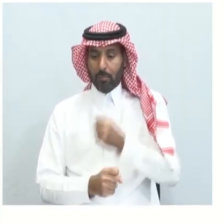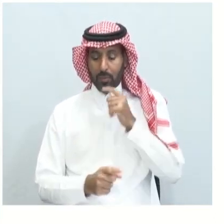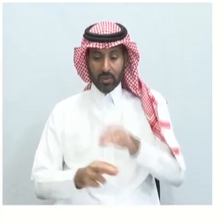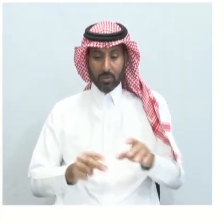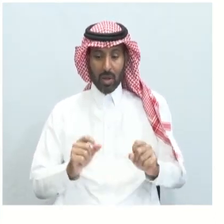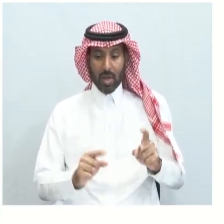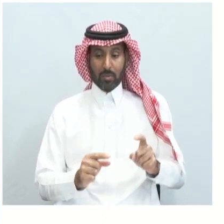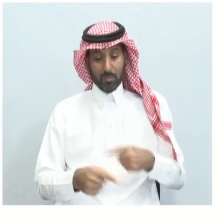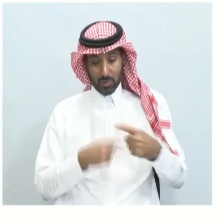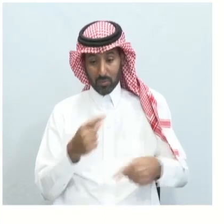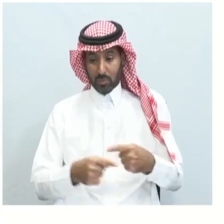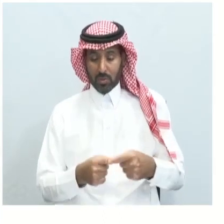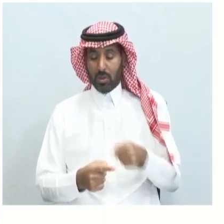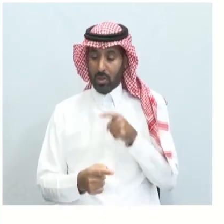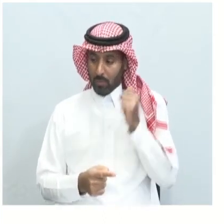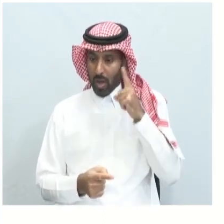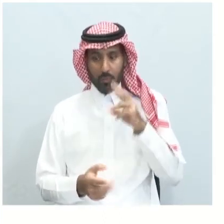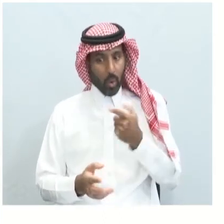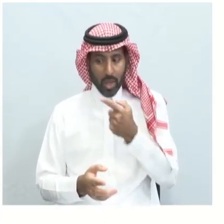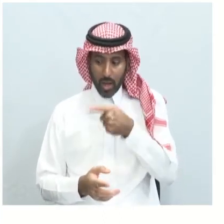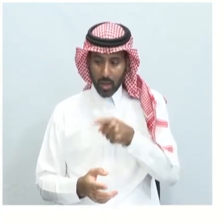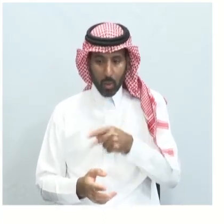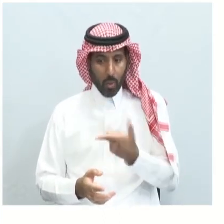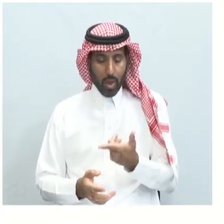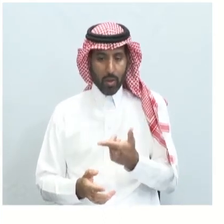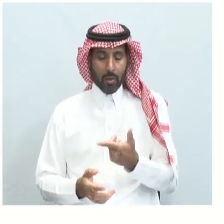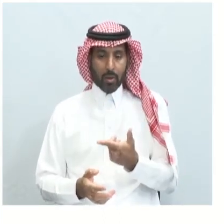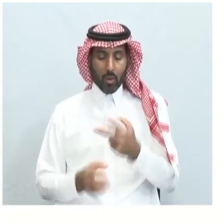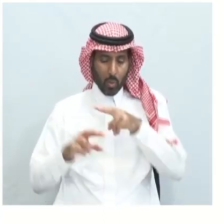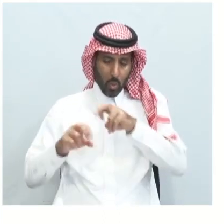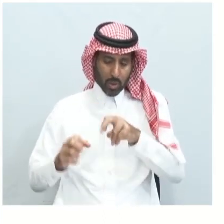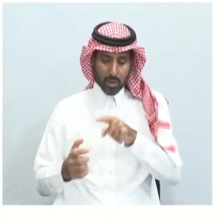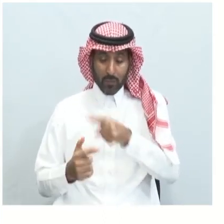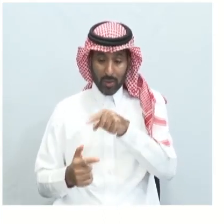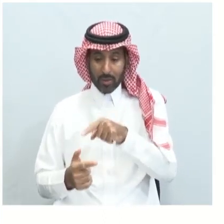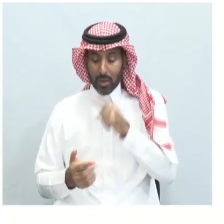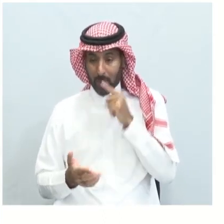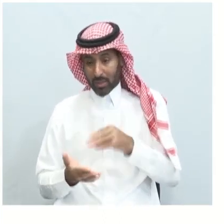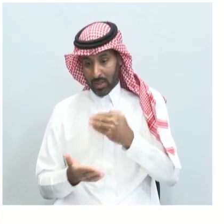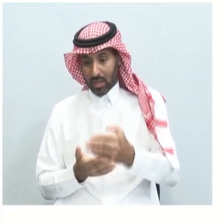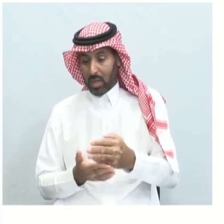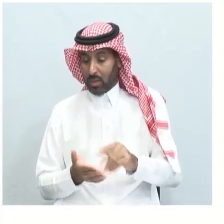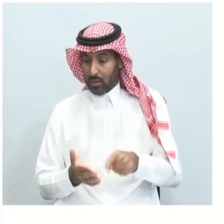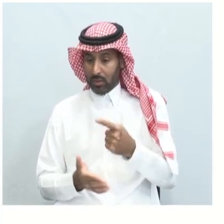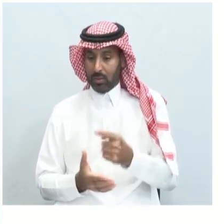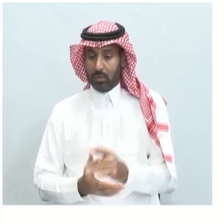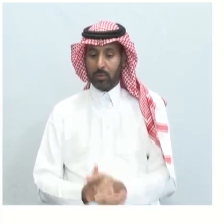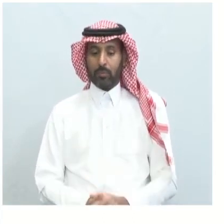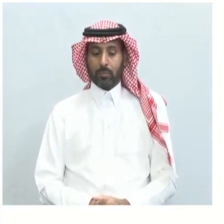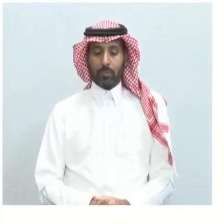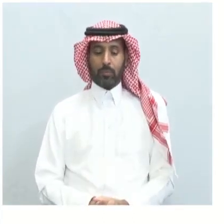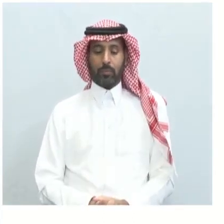بشكل منتظم لتحديد ثغرات الامن السبراني واكتشافها ومعالجات ومعالجتها في حال